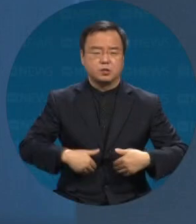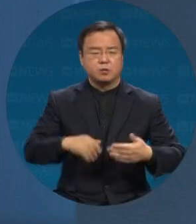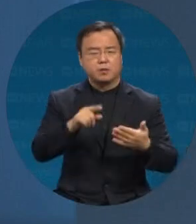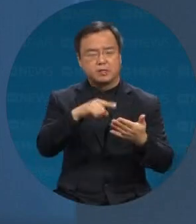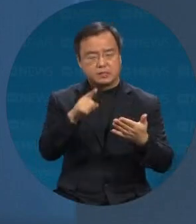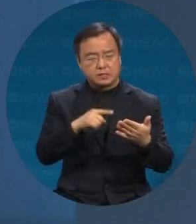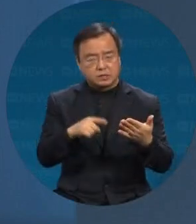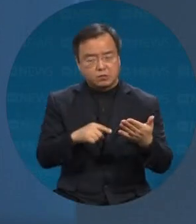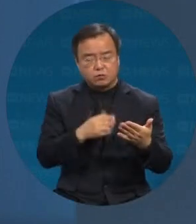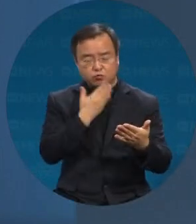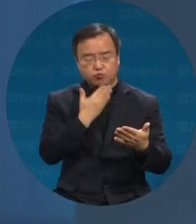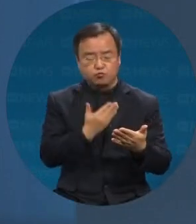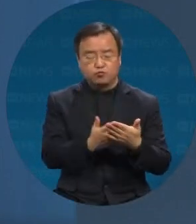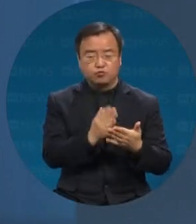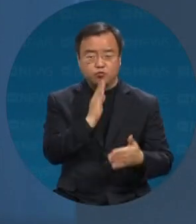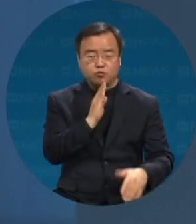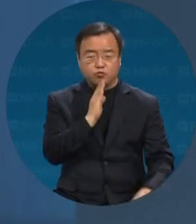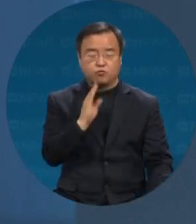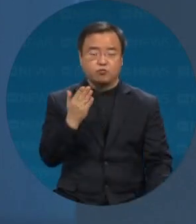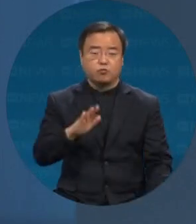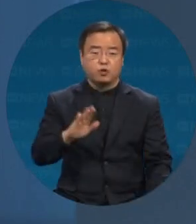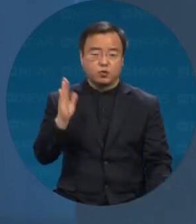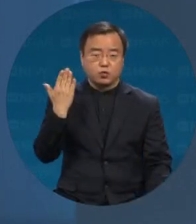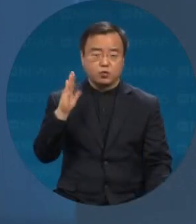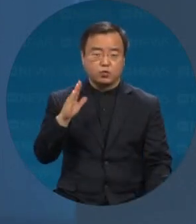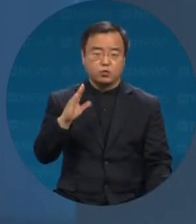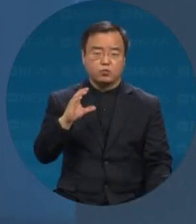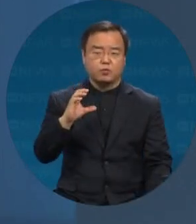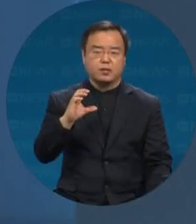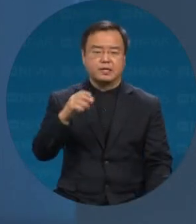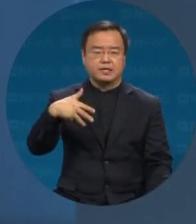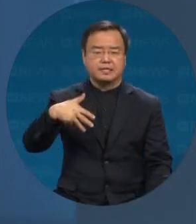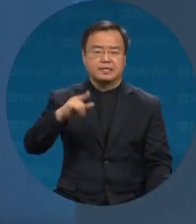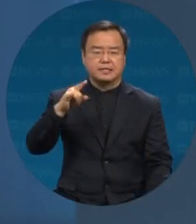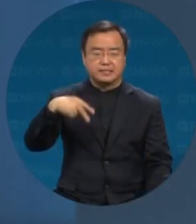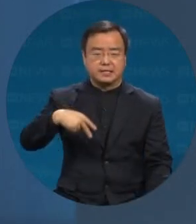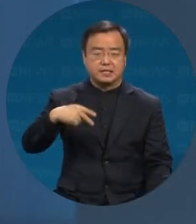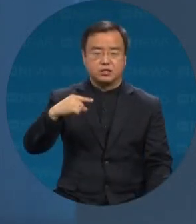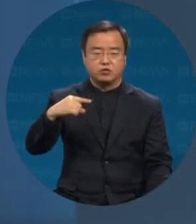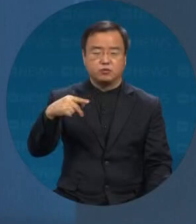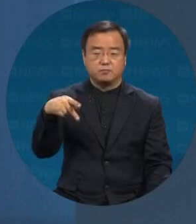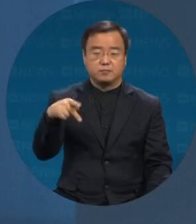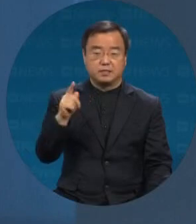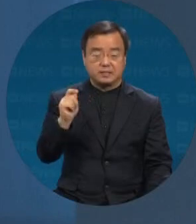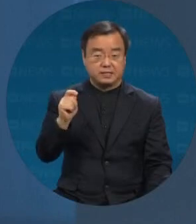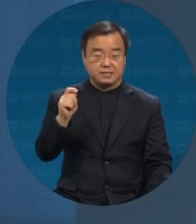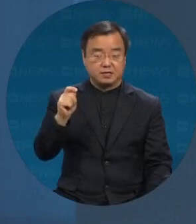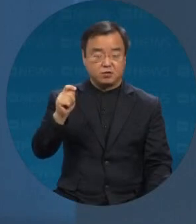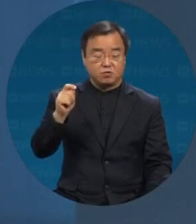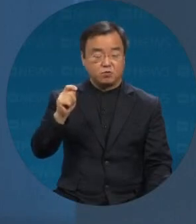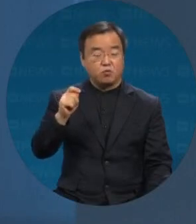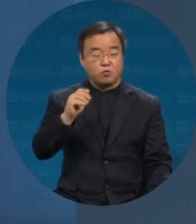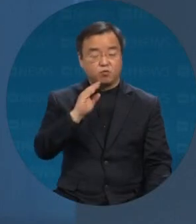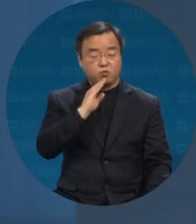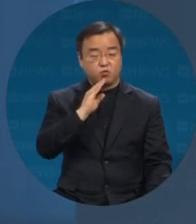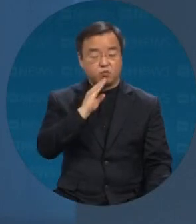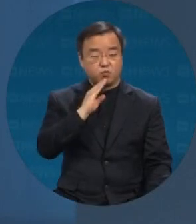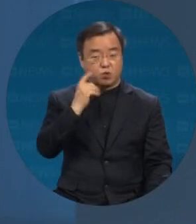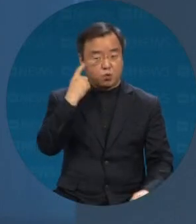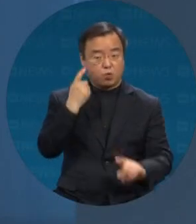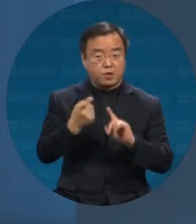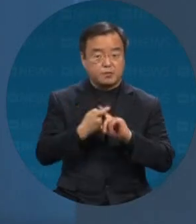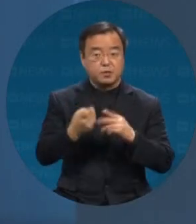문제인데 요즘 그 첫 GPT 뜨겁잖아요 인공지능을 잘 활용하면